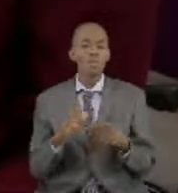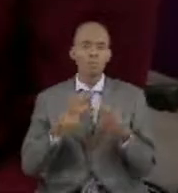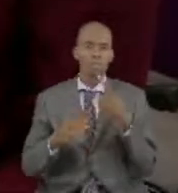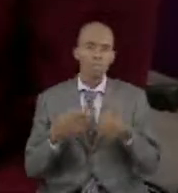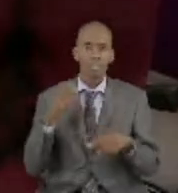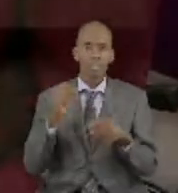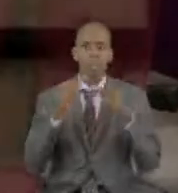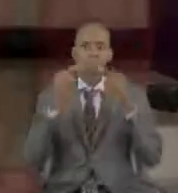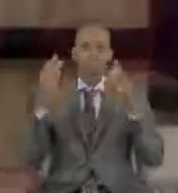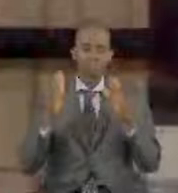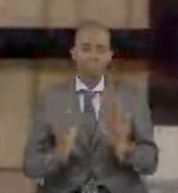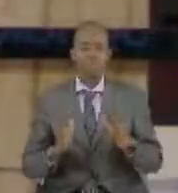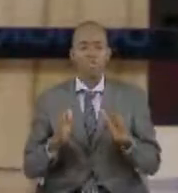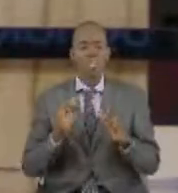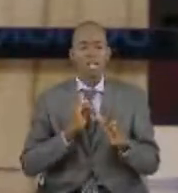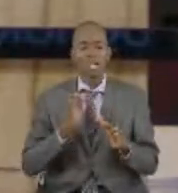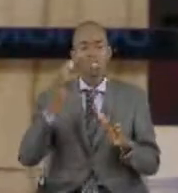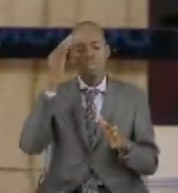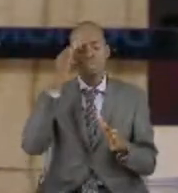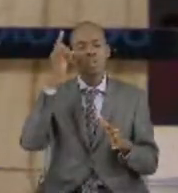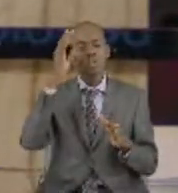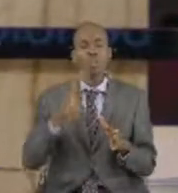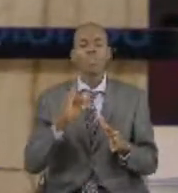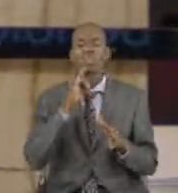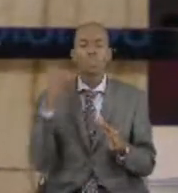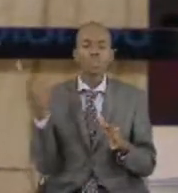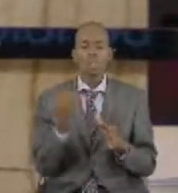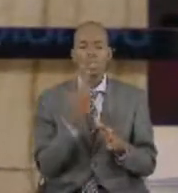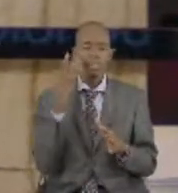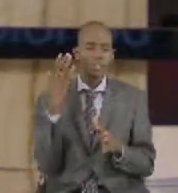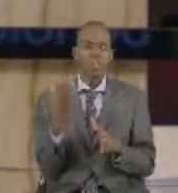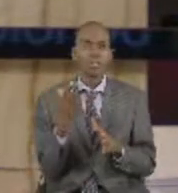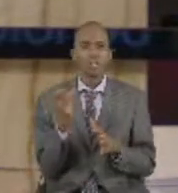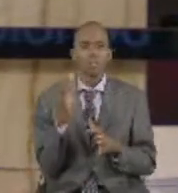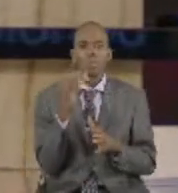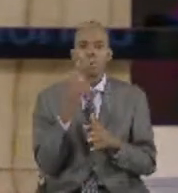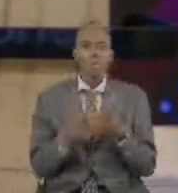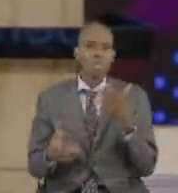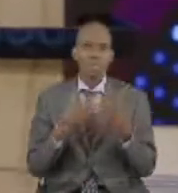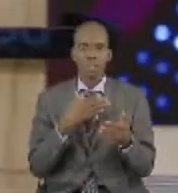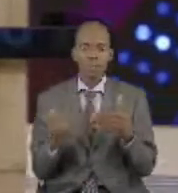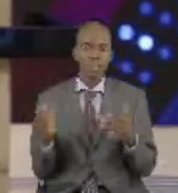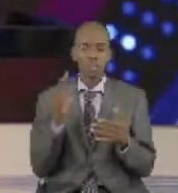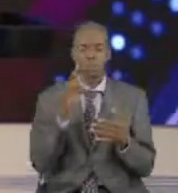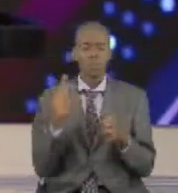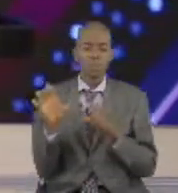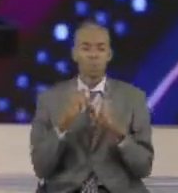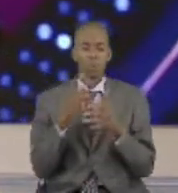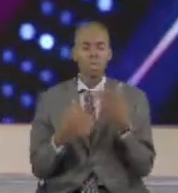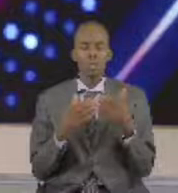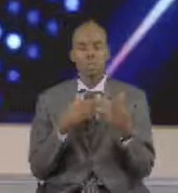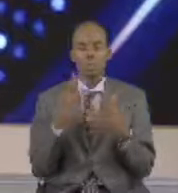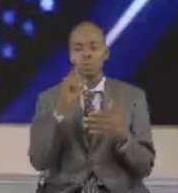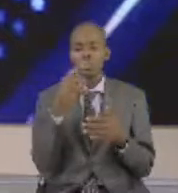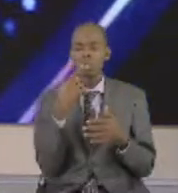avec les ennemis, les amis, je sais que Dieu est toujours présent. Alors, tout ce que je fais, peu importe ce que je